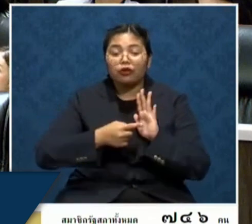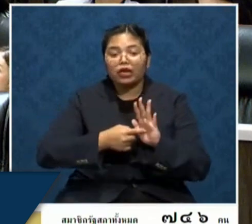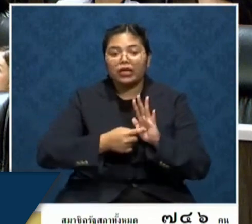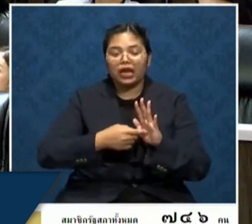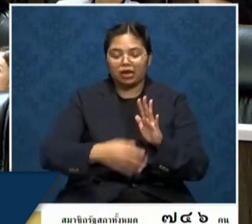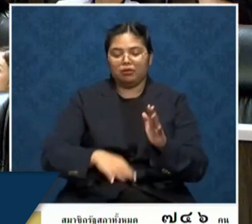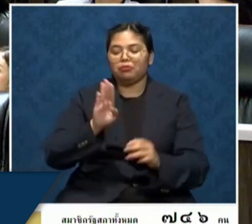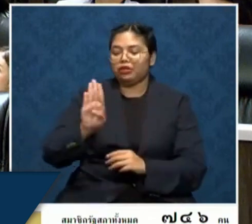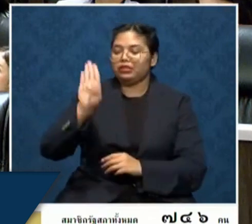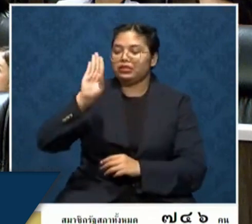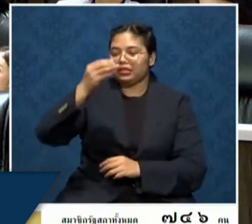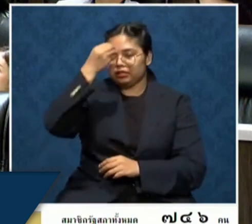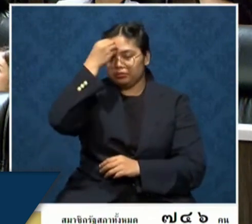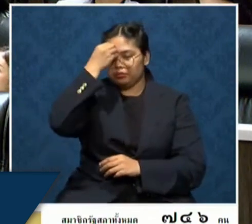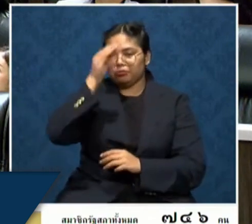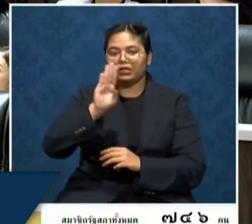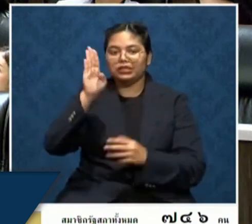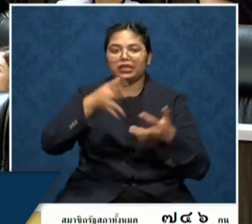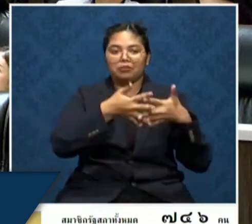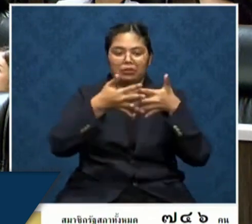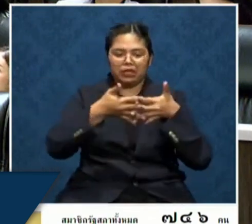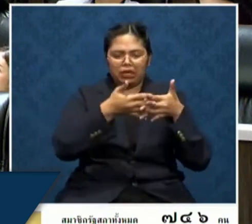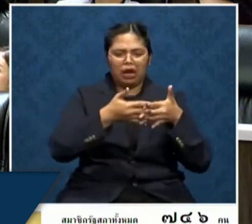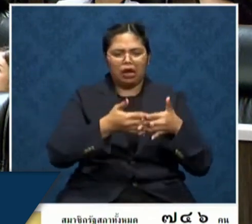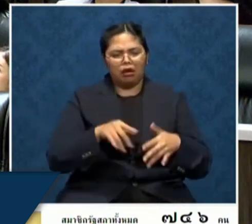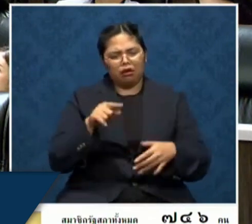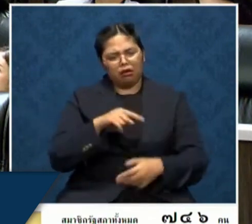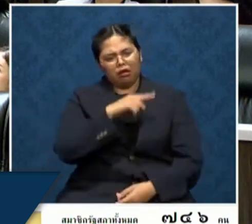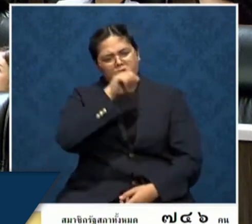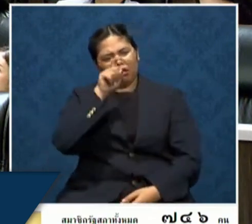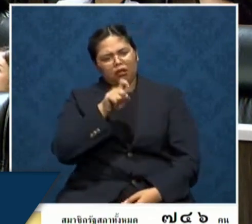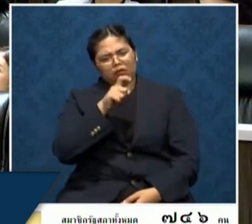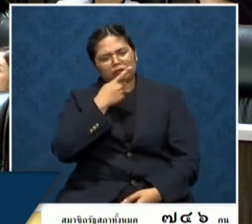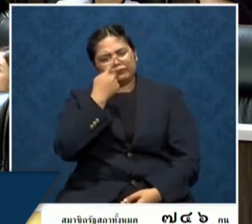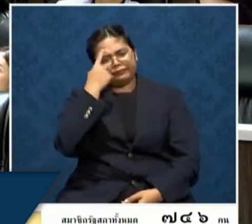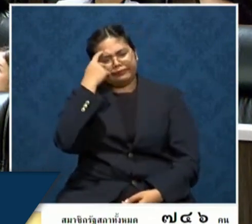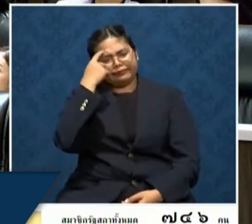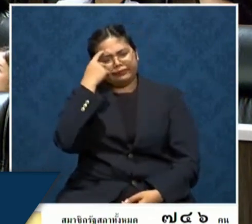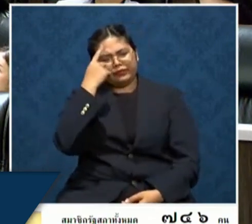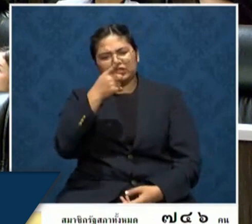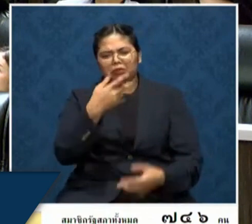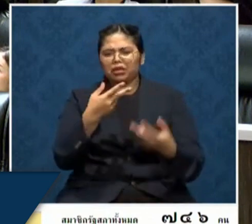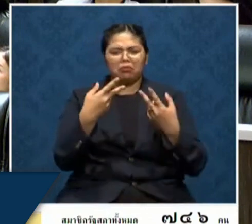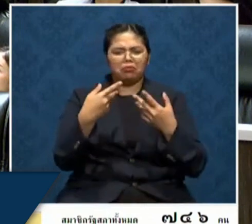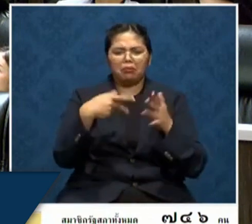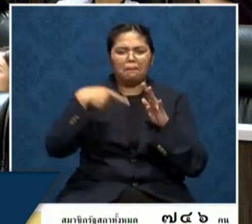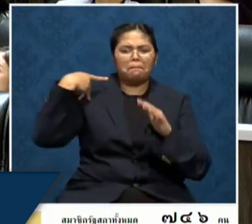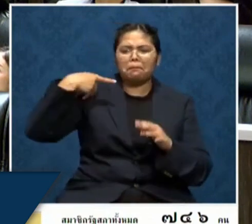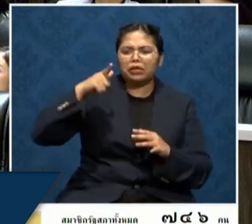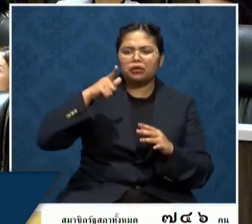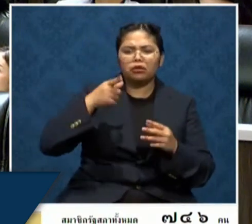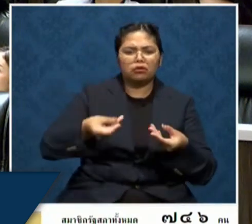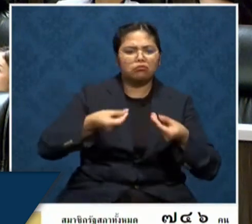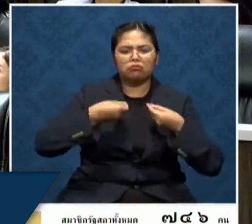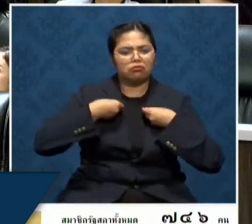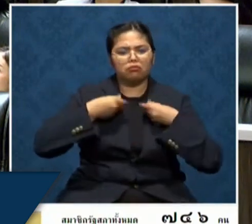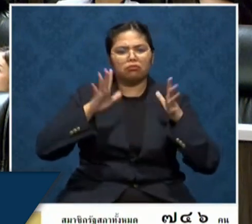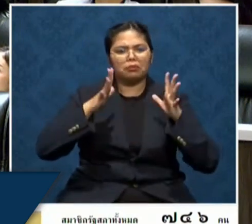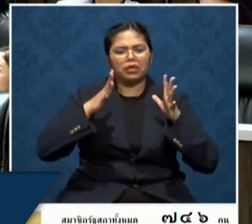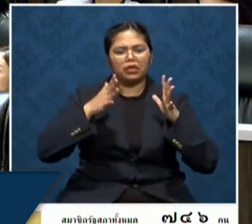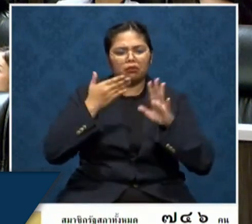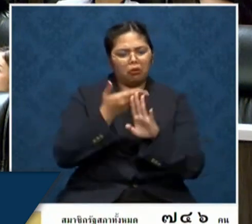บริษัทสหรัฐอเมริกาตั้งคำถามว่าทำไมเขาไม่ได้ประโยชน์จากนโยบายนี้บ้างทั้งที่เขาอยู่กับเราม